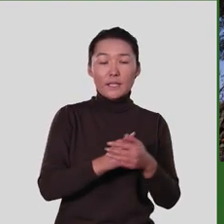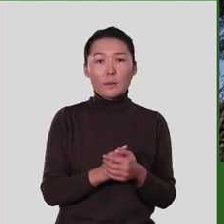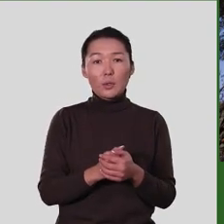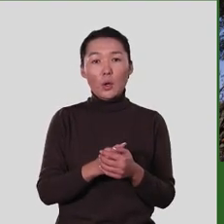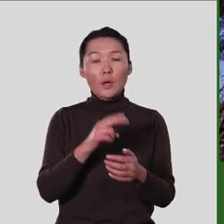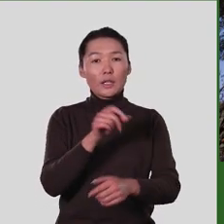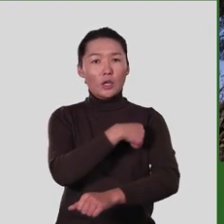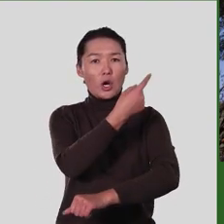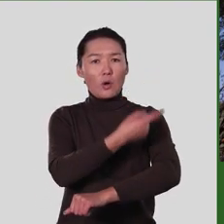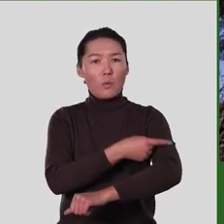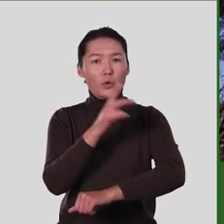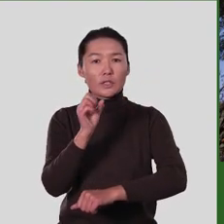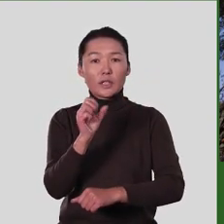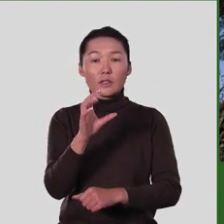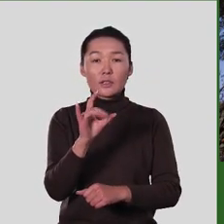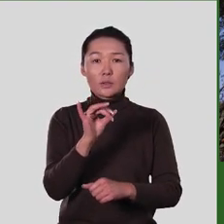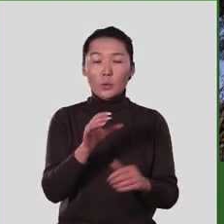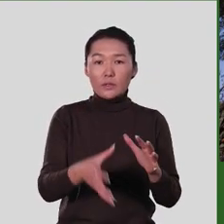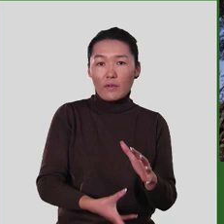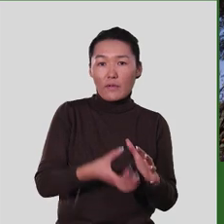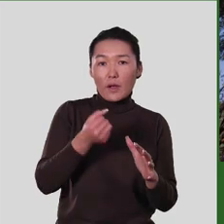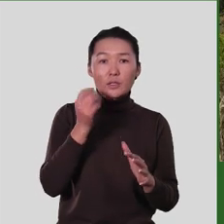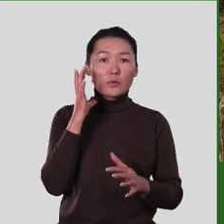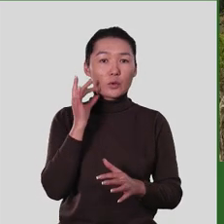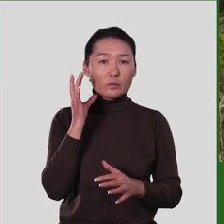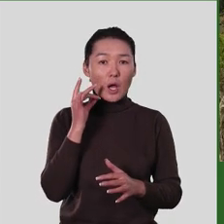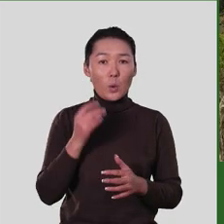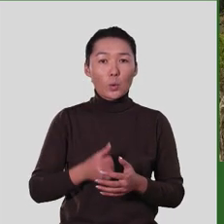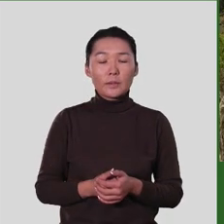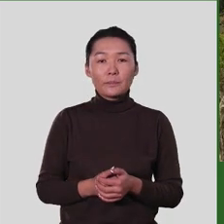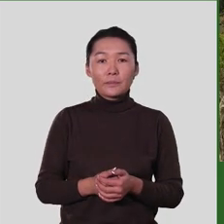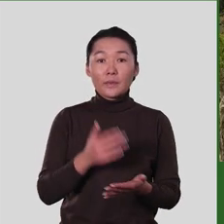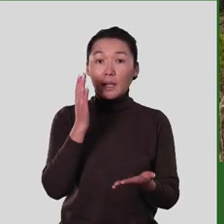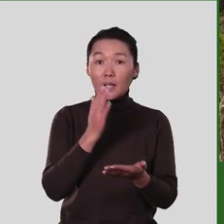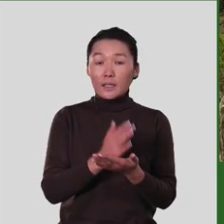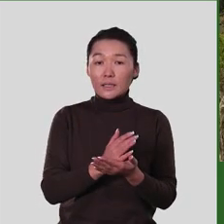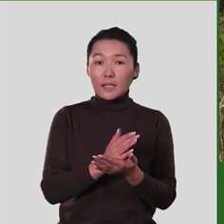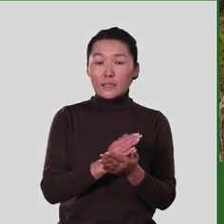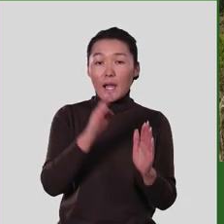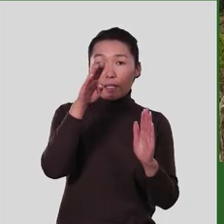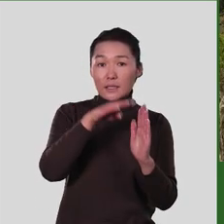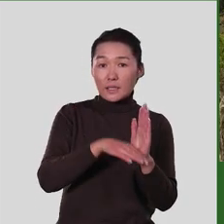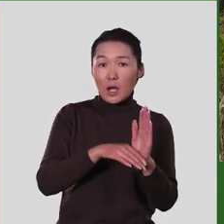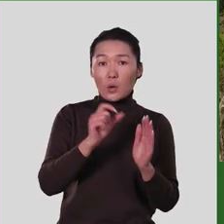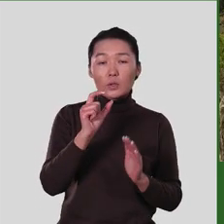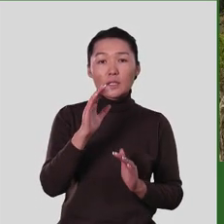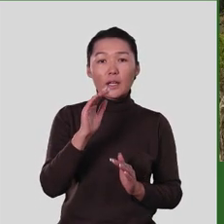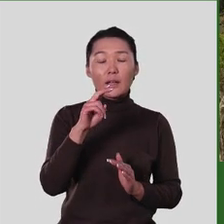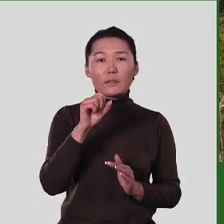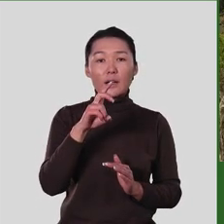мощные насосы, выкачивают из нее влагу. Есть низкорослые эвкалипты